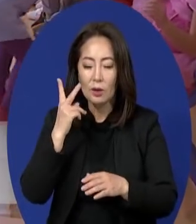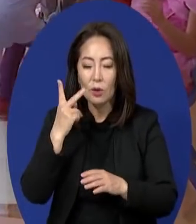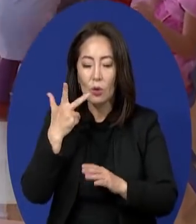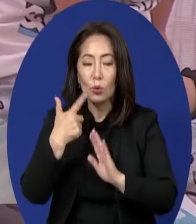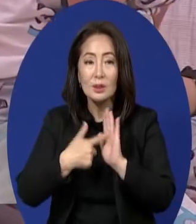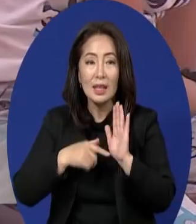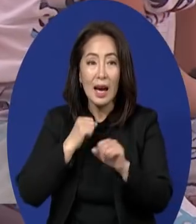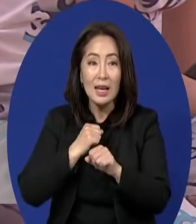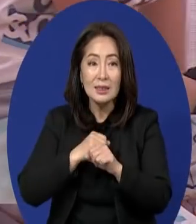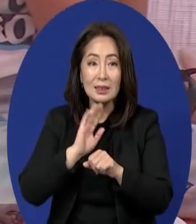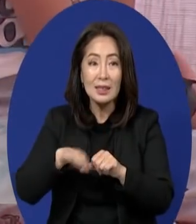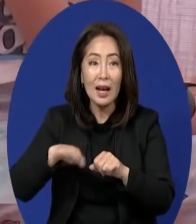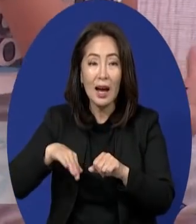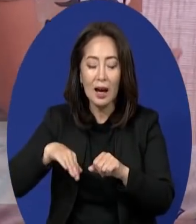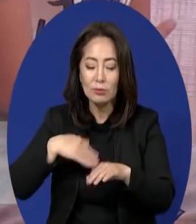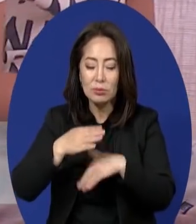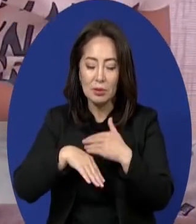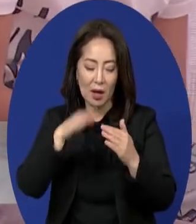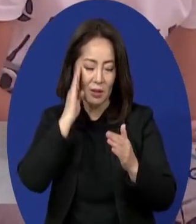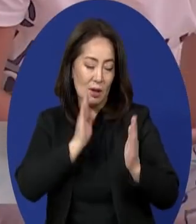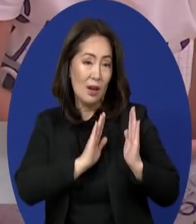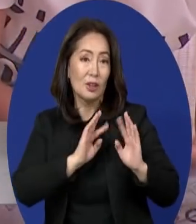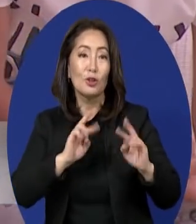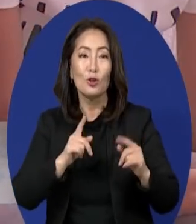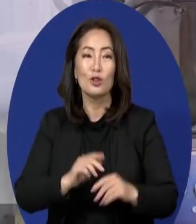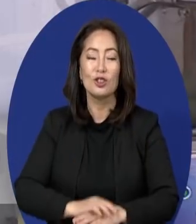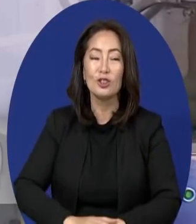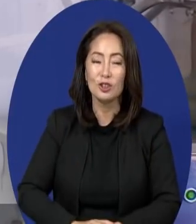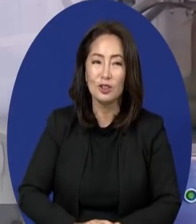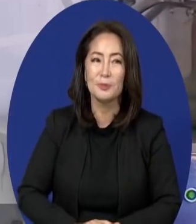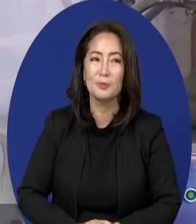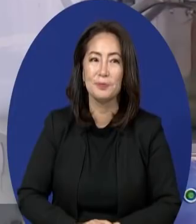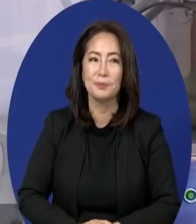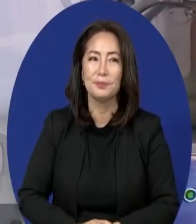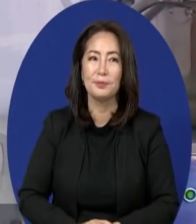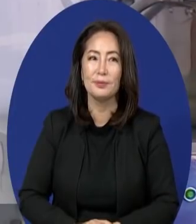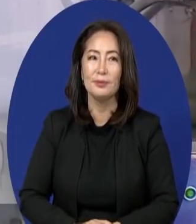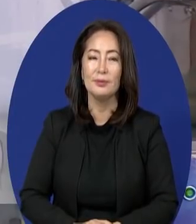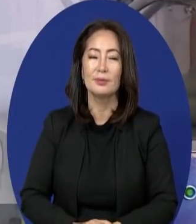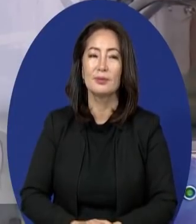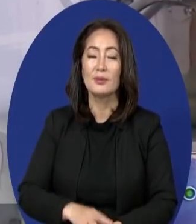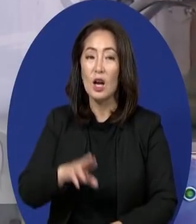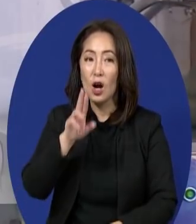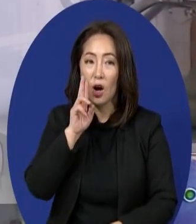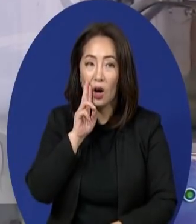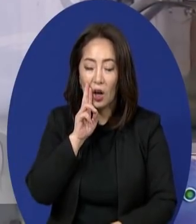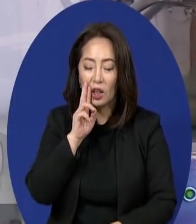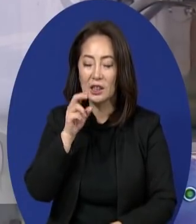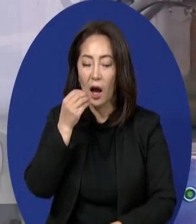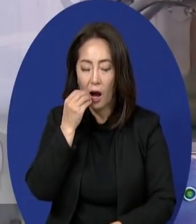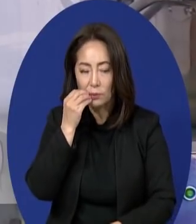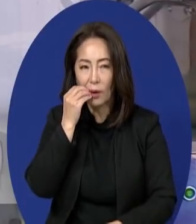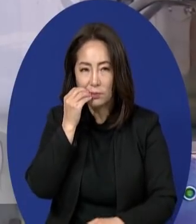ажилласны дараа эцэг эхчүүдийн хандлага өөрчлөгддөг гэлээ. За, хоолыг сайн зажилж идэх